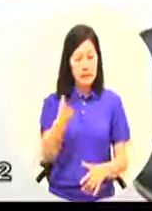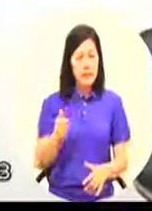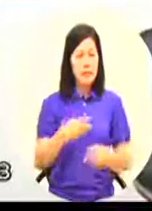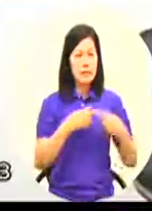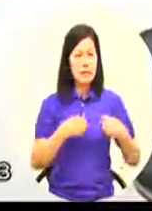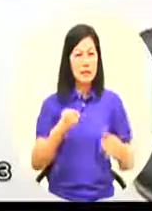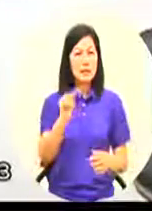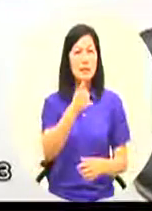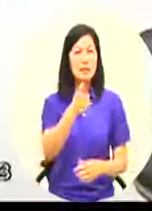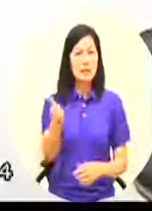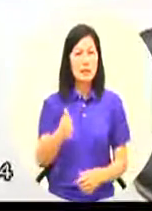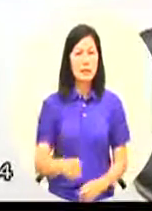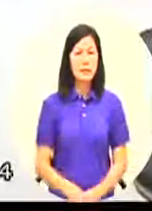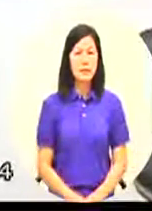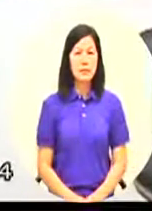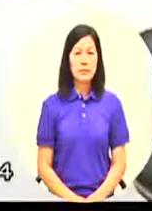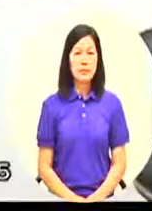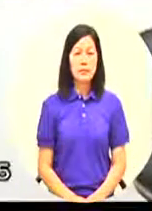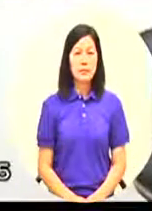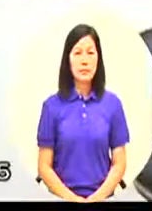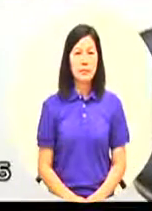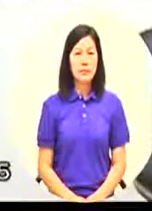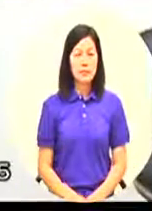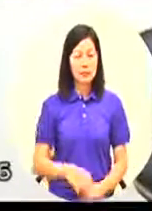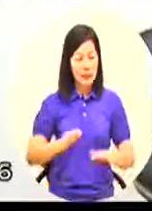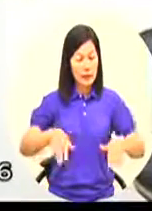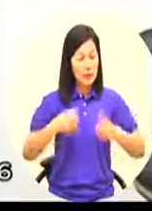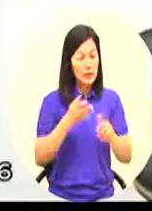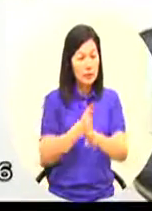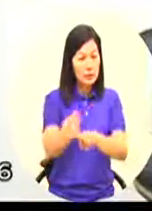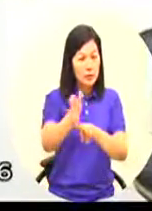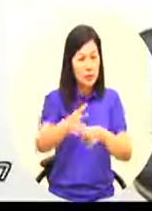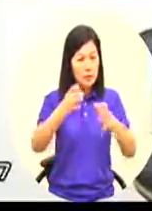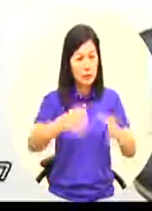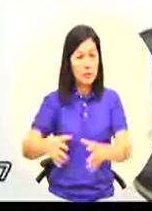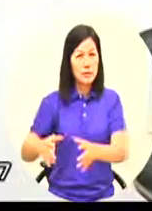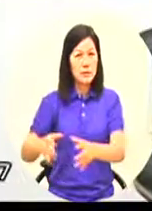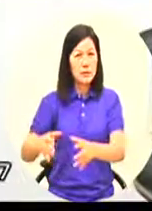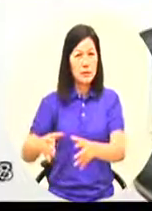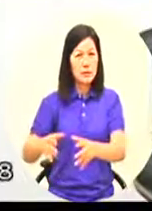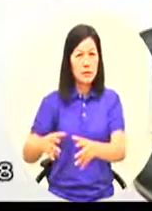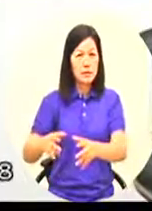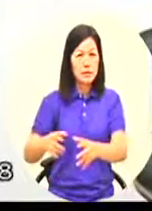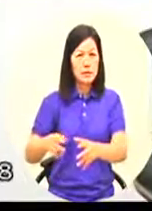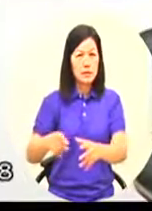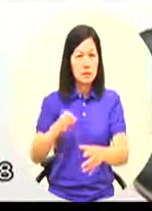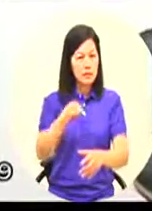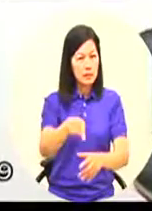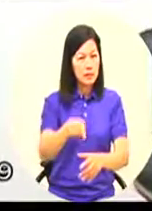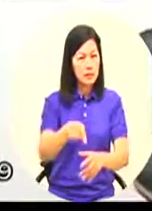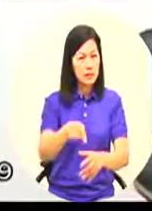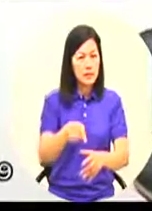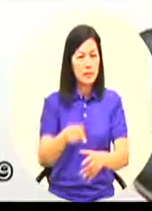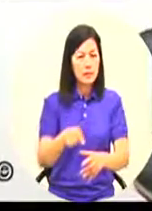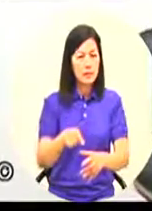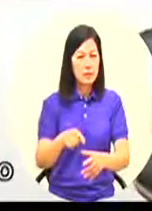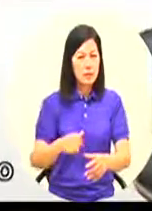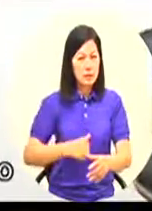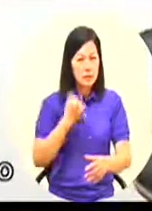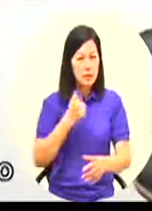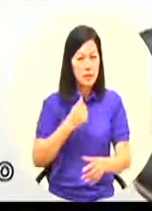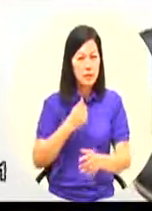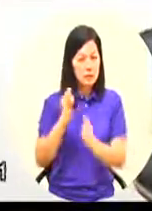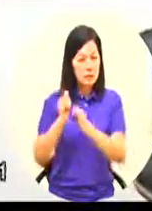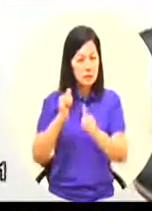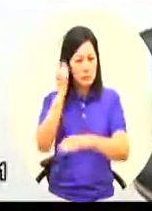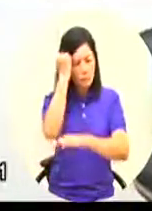哦。蔡议员，轻轨设备是不是邪恶性设施？那这里面其实会造成民众的误解，伊家